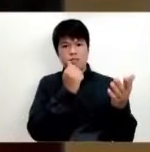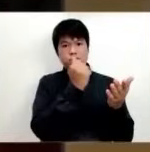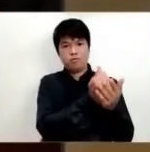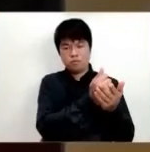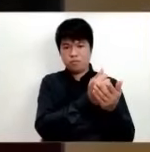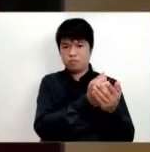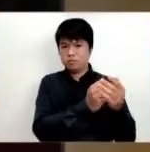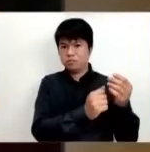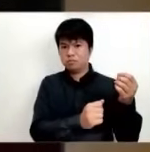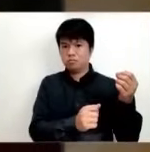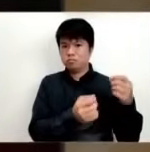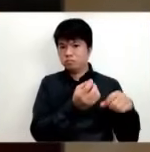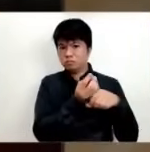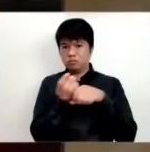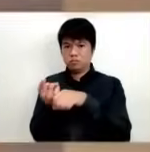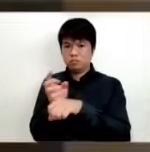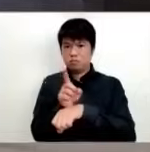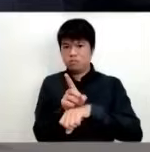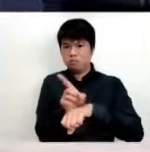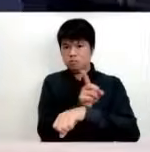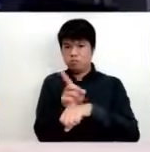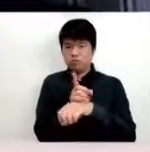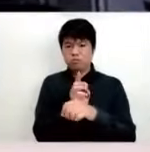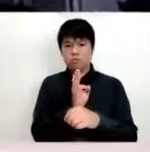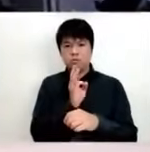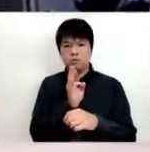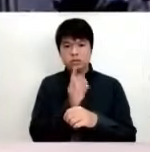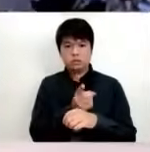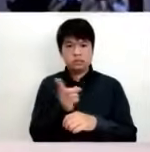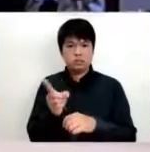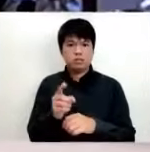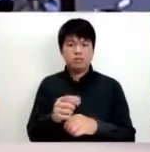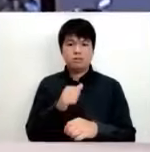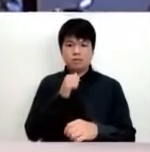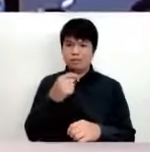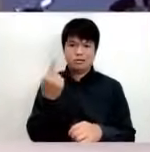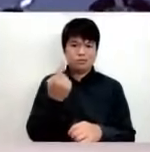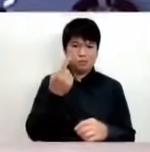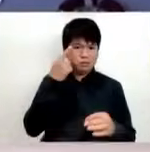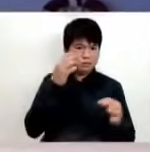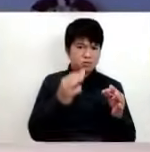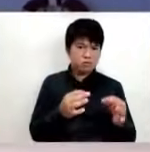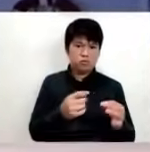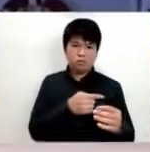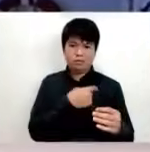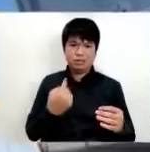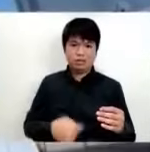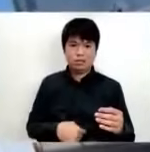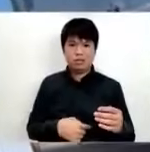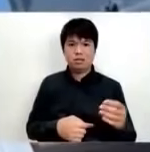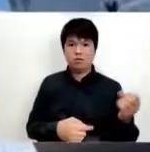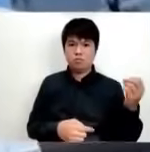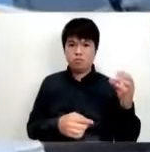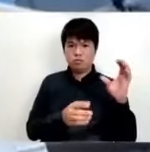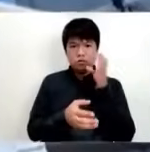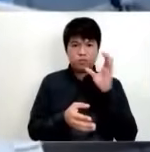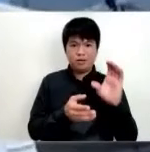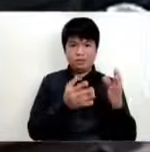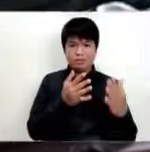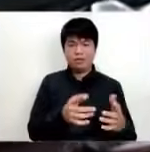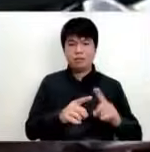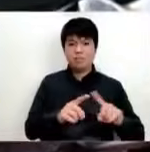commander ng vessel nila. Dagdag pa ni Tolentino, dapat mas palakasin pa ang depensa ng